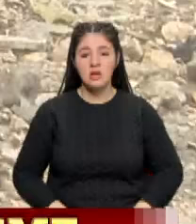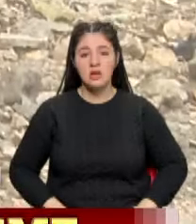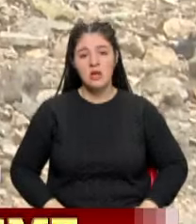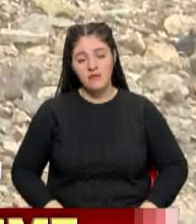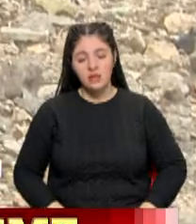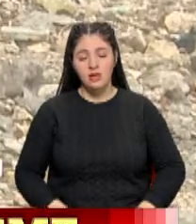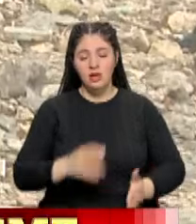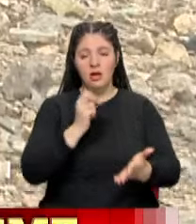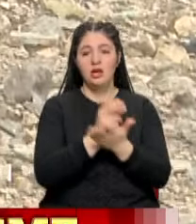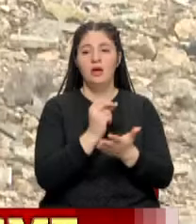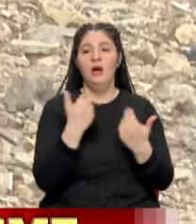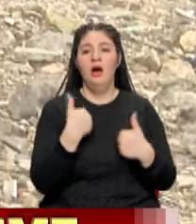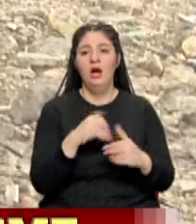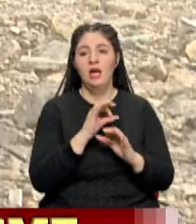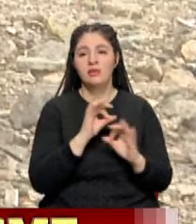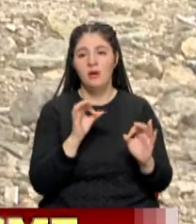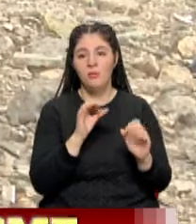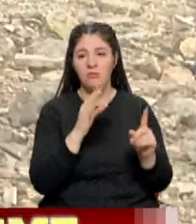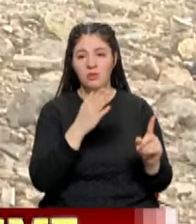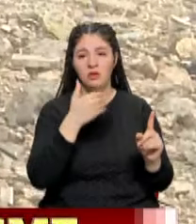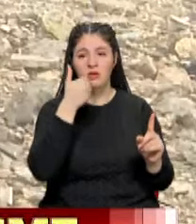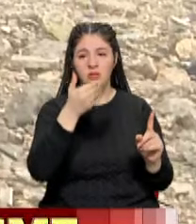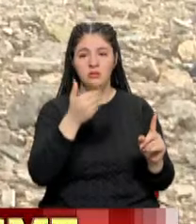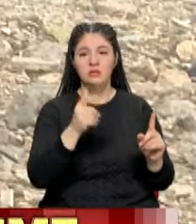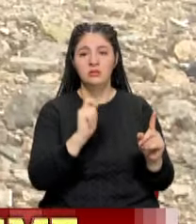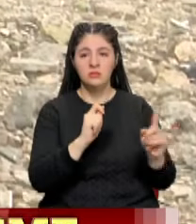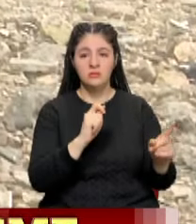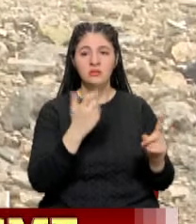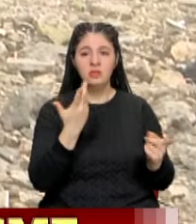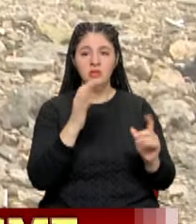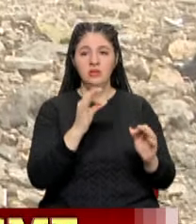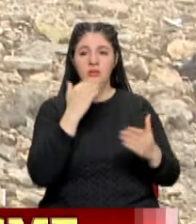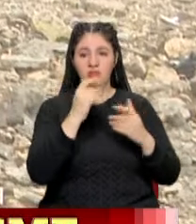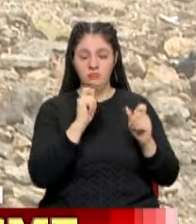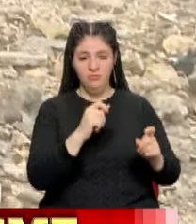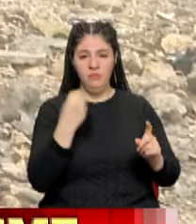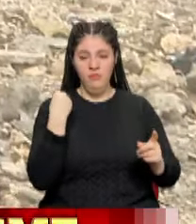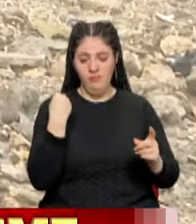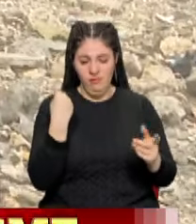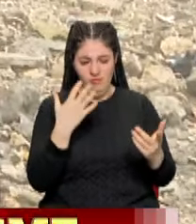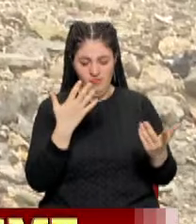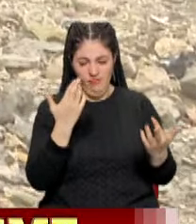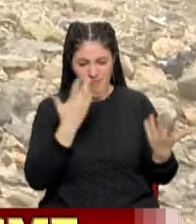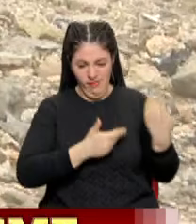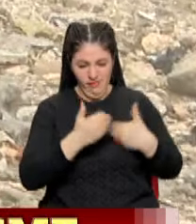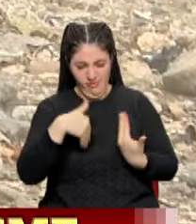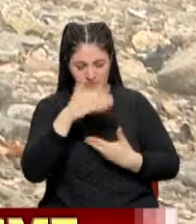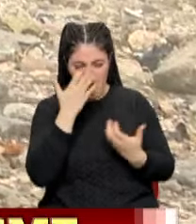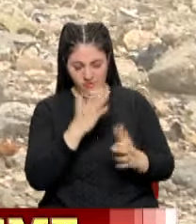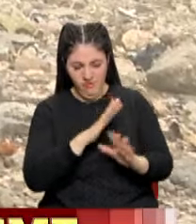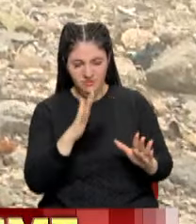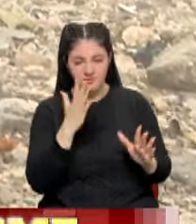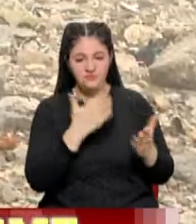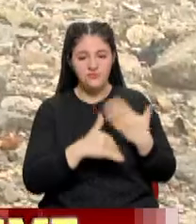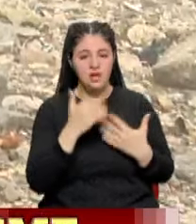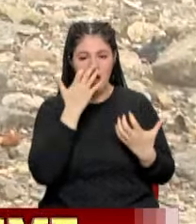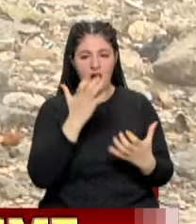Evet, Adıyaman'daki durumu, tabloyu da Ali Onur Tosun işte bu şekilde anlattı. Yaralar sarıldı mı? Bir sene sonra yaraların